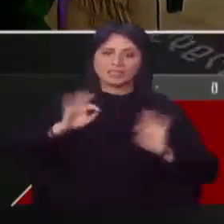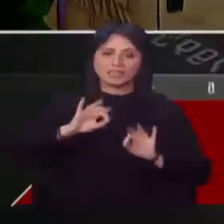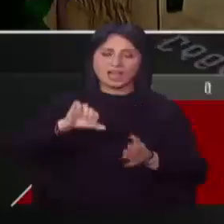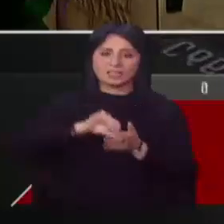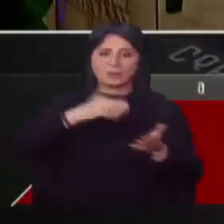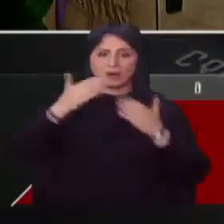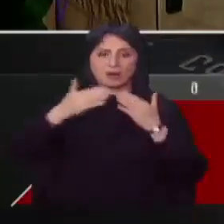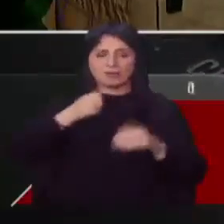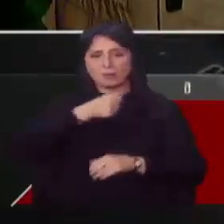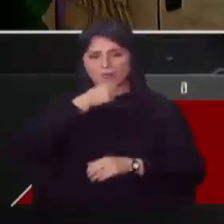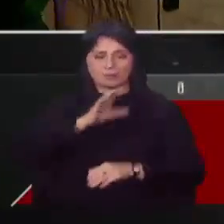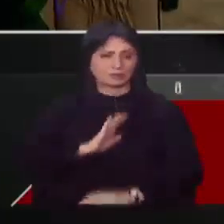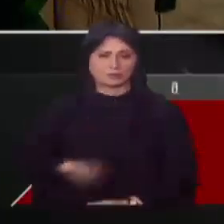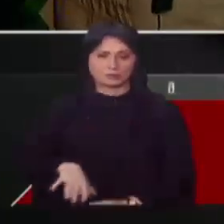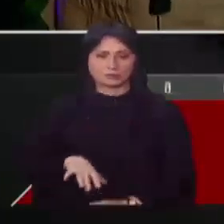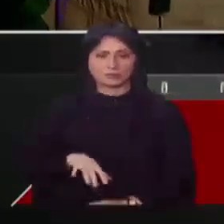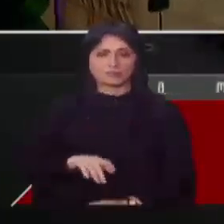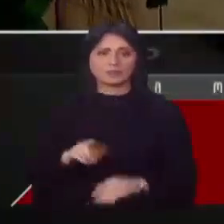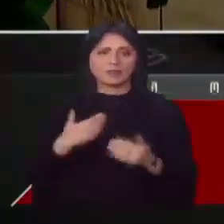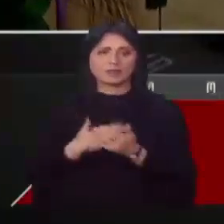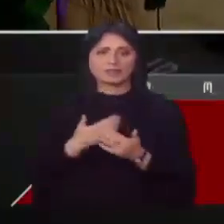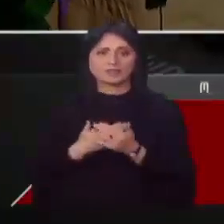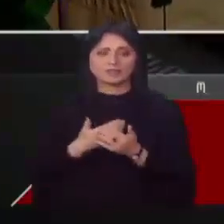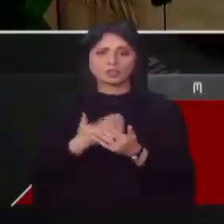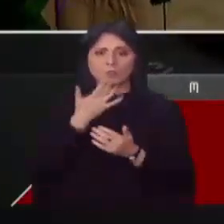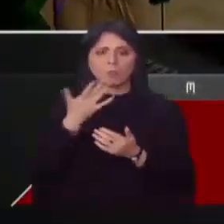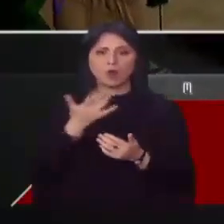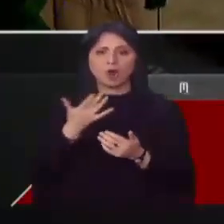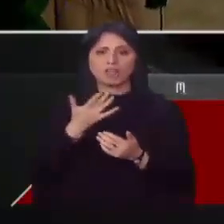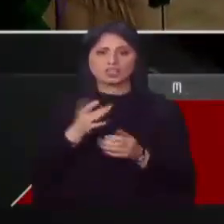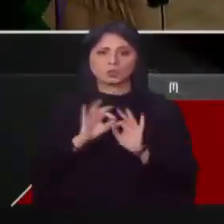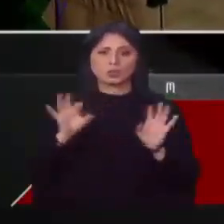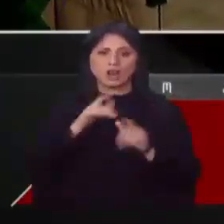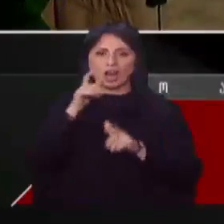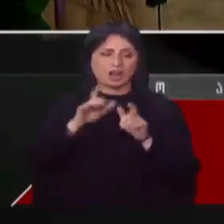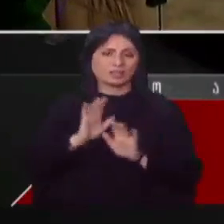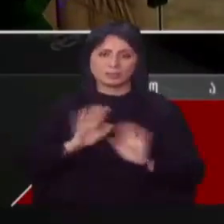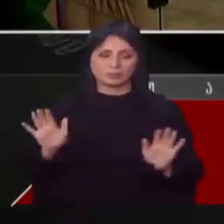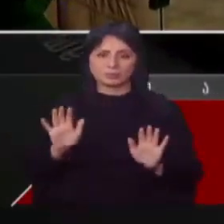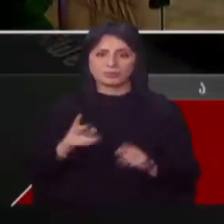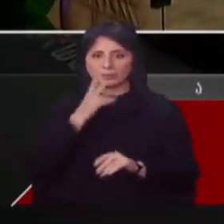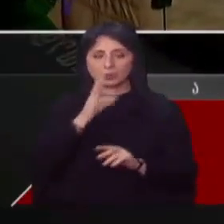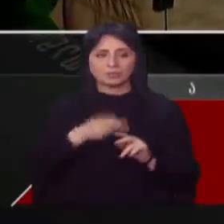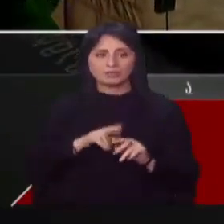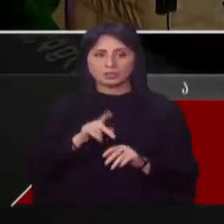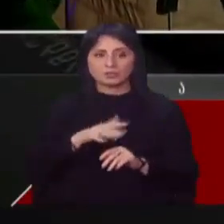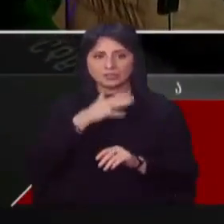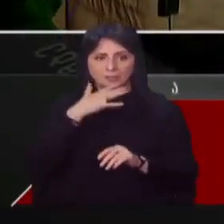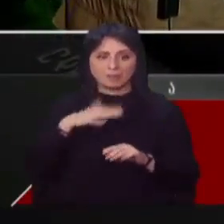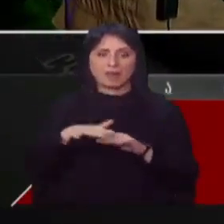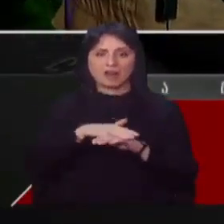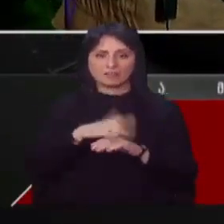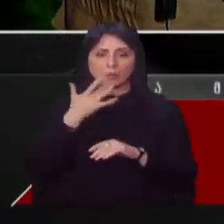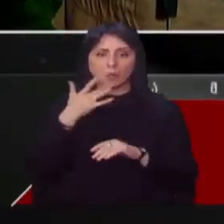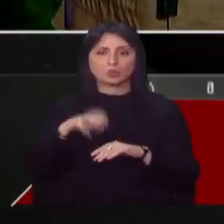ან მოწოდებები მიკროფონთან, ან ასე ვთქვათ, პოლიტიკური შეძახილები აქ არ ყოფილა, მიუხედავად იმისა, რომ მრავლად